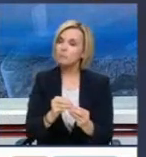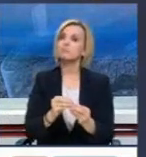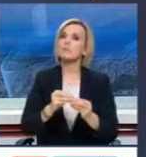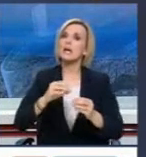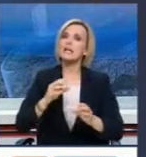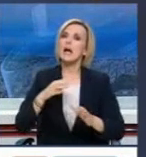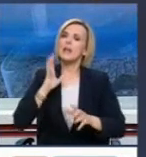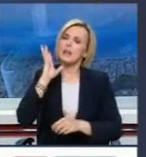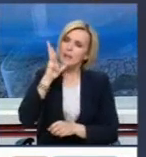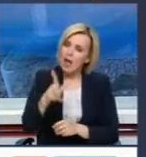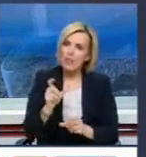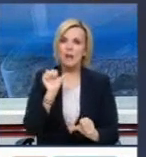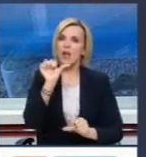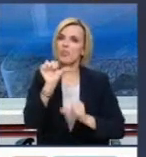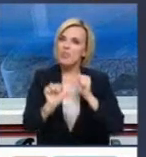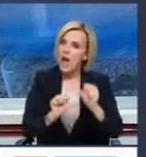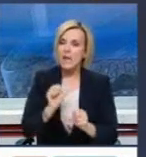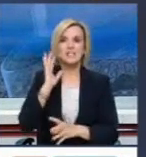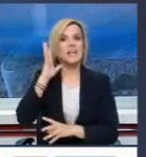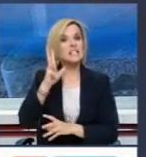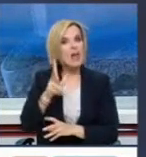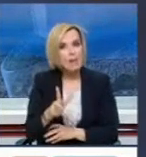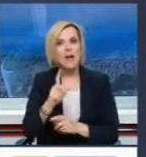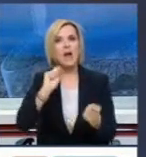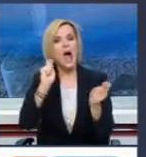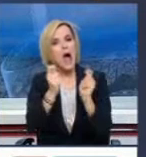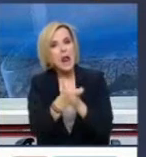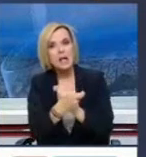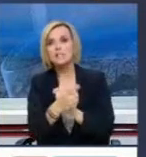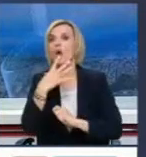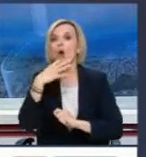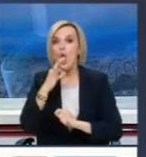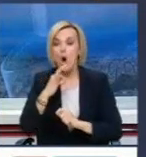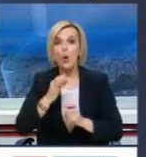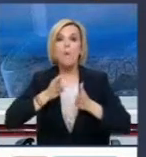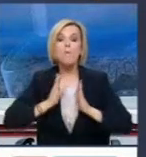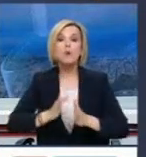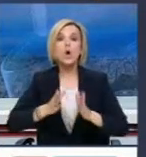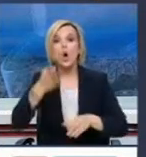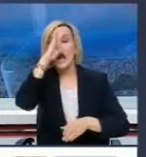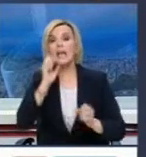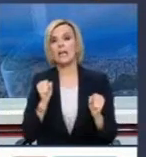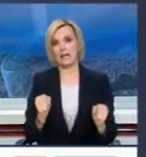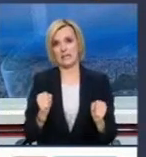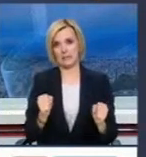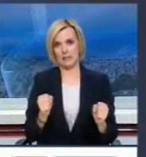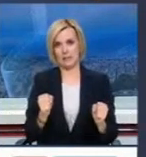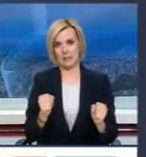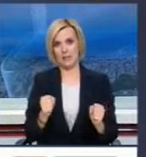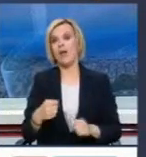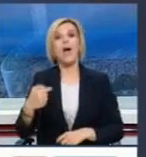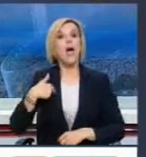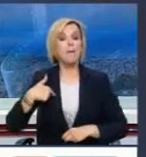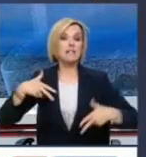διευρύνονται και θα διευρύνονται όσο η κρίση προχωράει και περισσότεροι υφίστανται τις συνέπειες αυτής της κρίσης. Το σύνθημα της